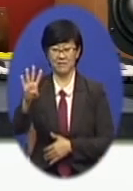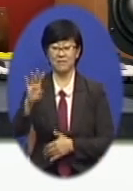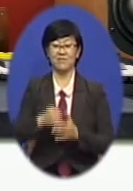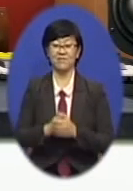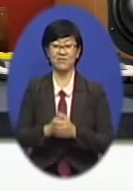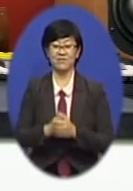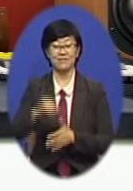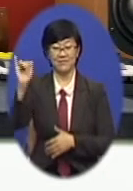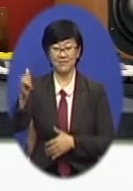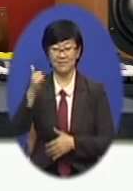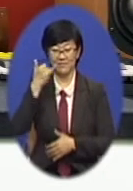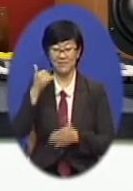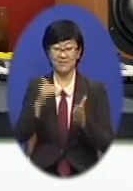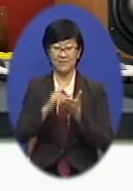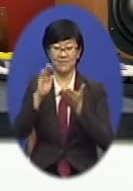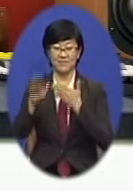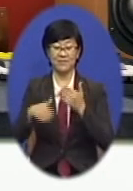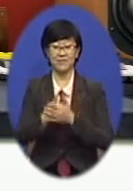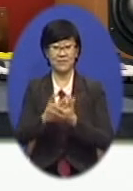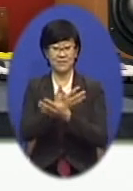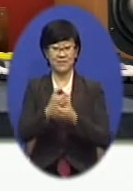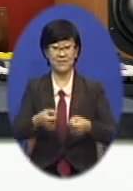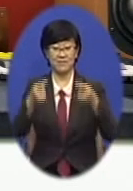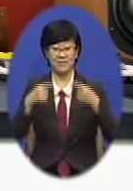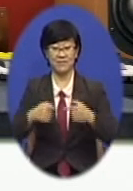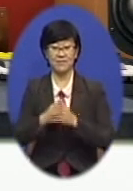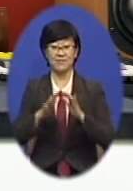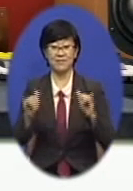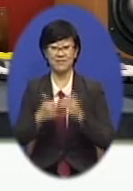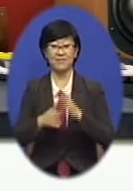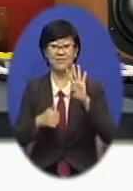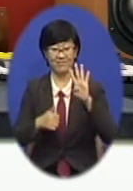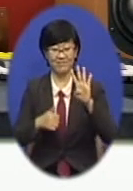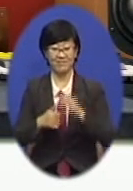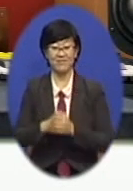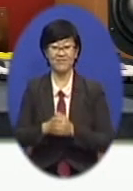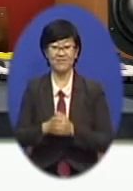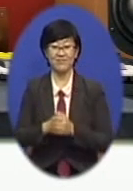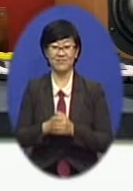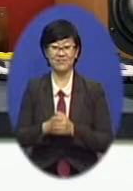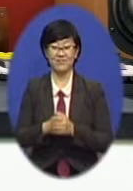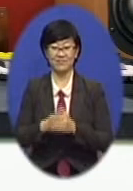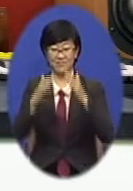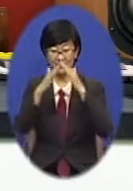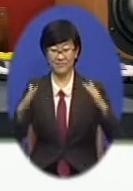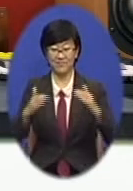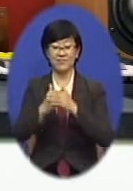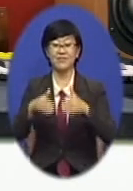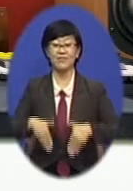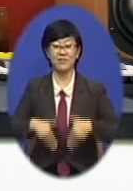060-608-1004번 누르시고 예약 참여하신 분이죠. 네. 4번 통해서 예약 참여한 거예요. 네, 전남 네.